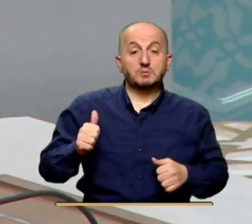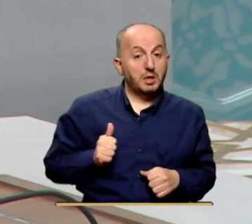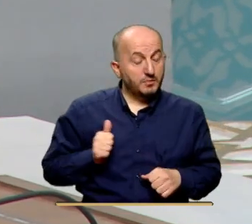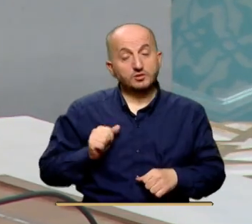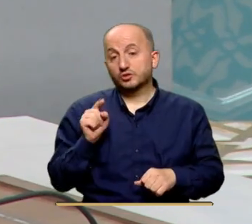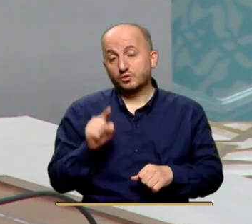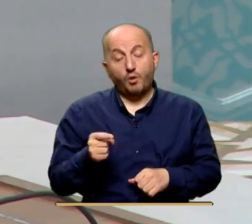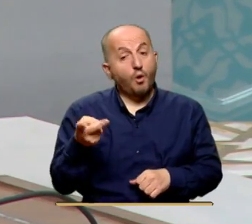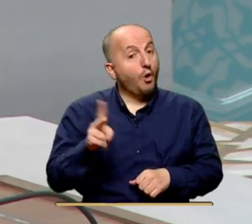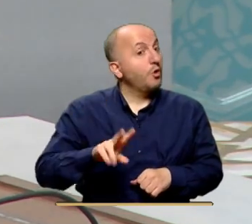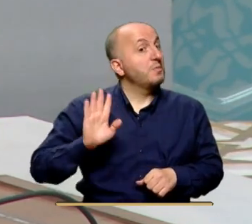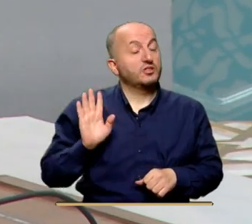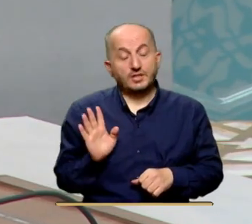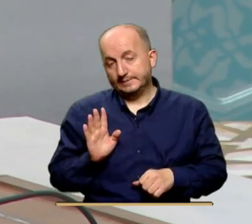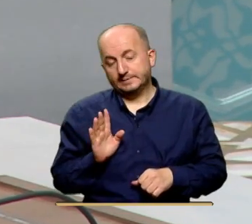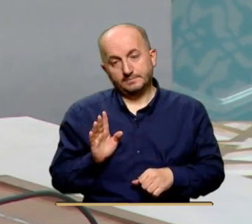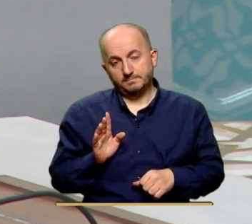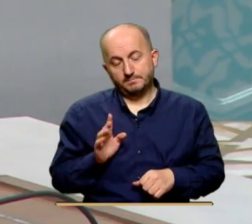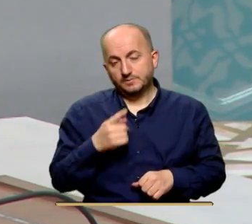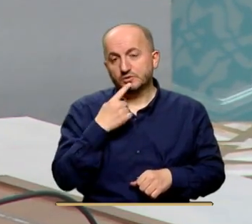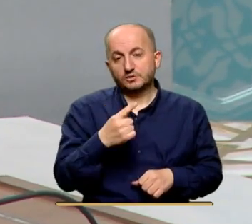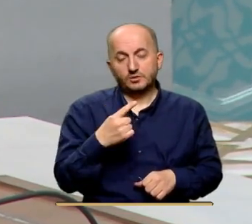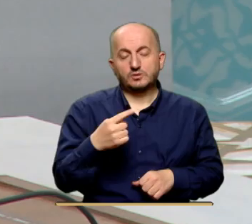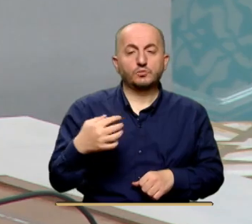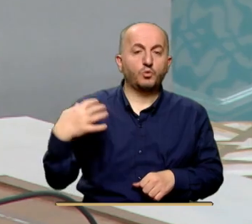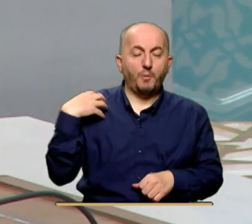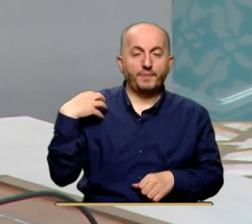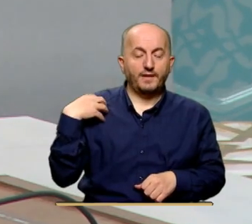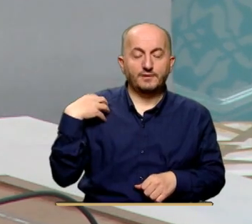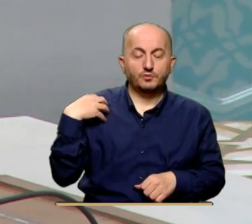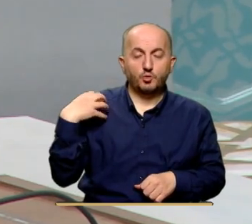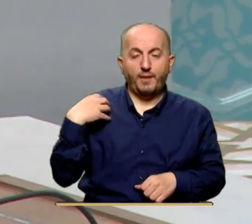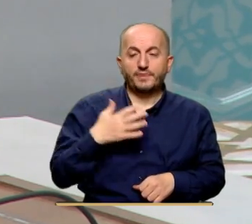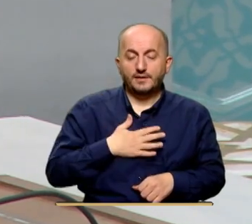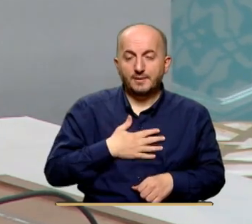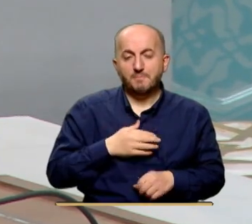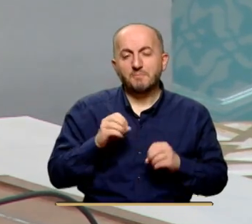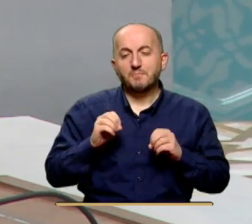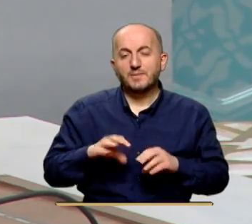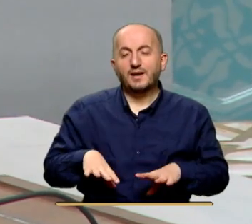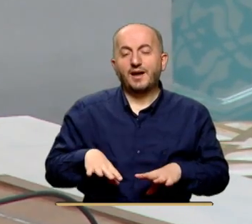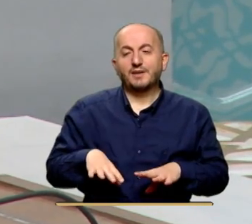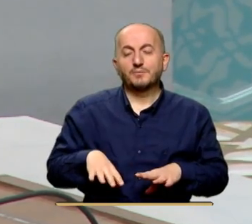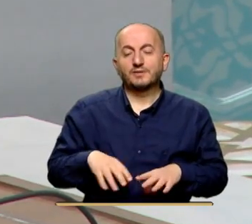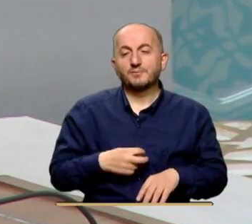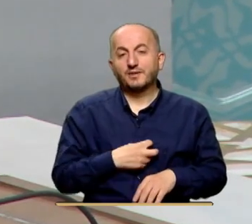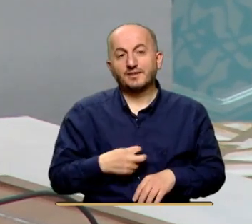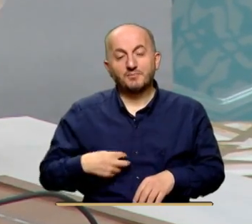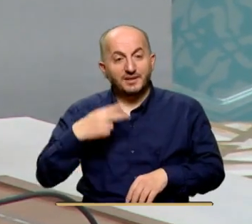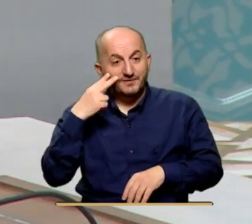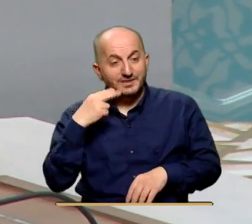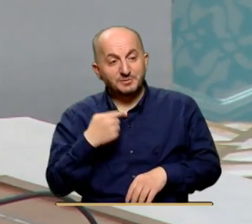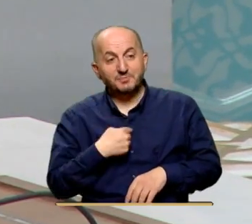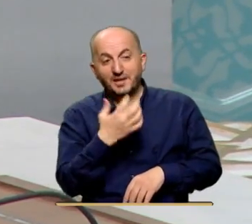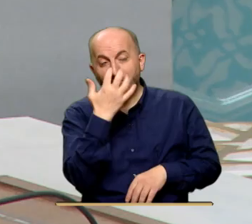Ölmeyeceksin. Diyor ki kumandana, kumandanım bırak yakamı. Resulullah karşıda beni bekliyor,